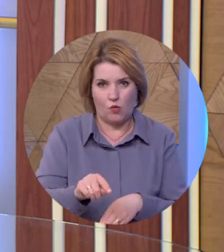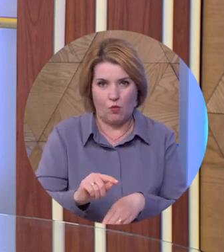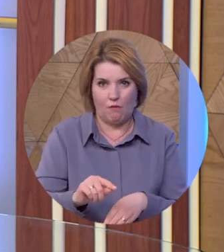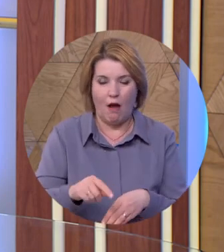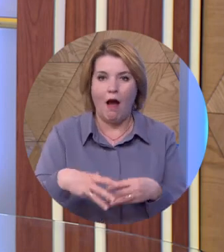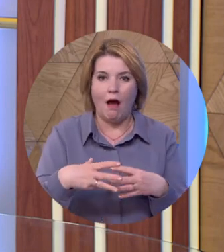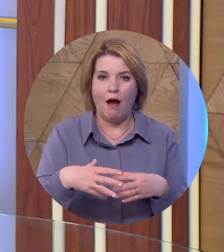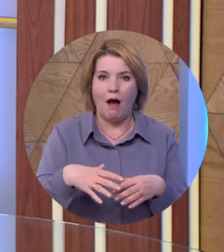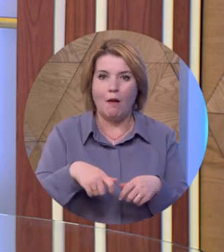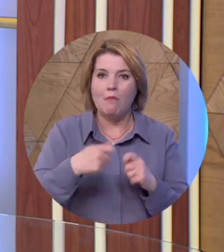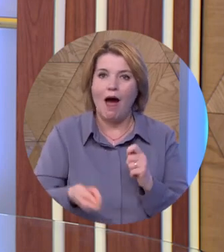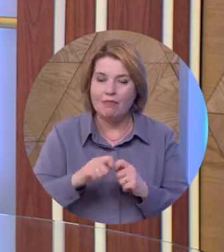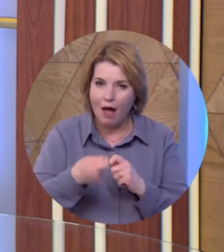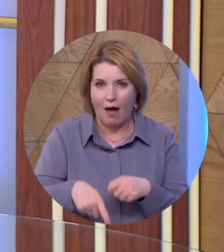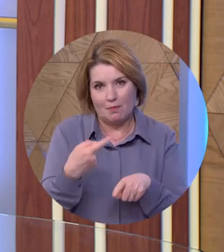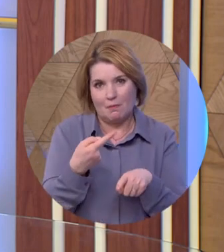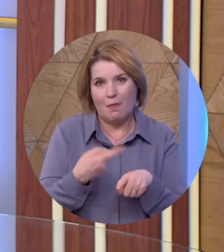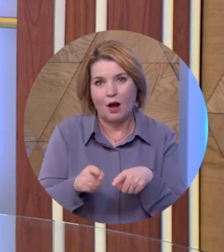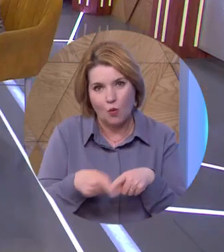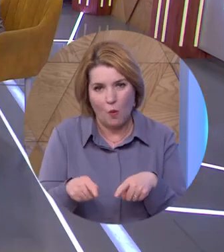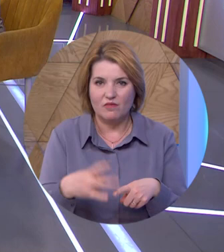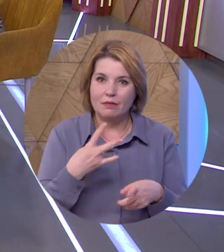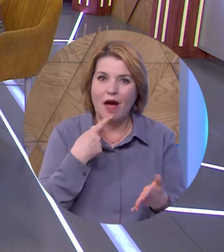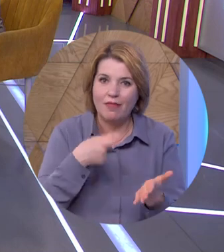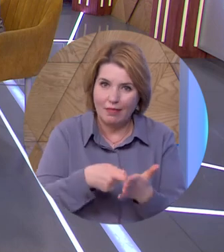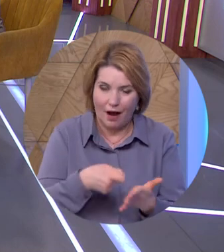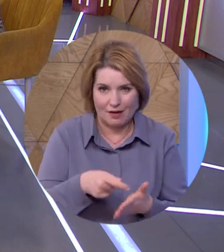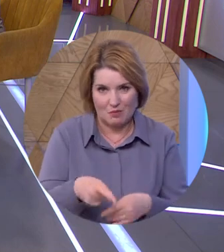что положено. Надо же кормить, весна. Так. Вот.